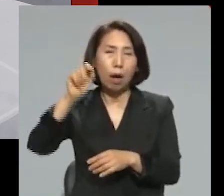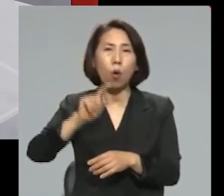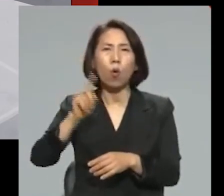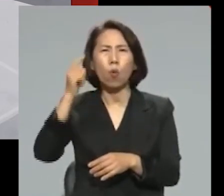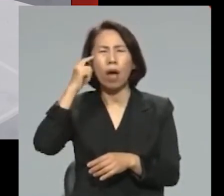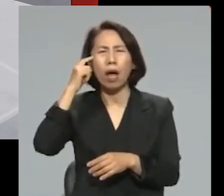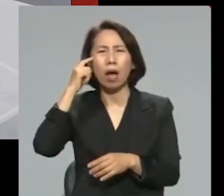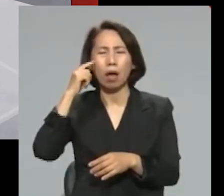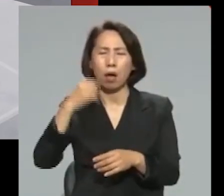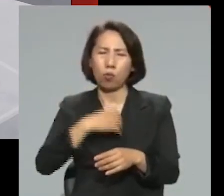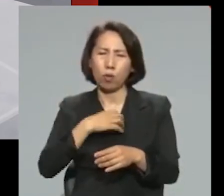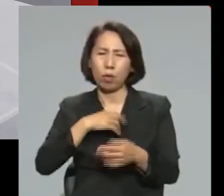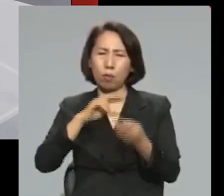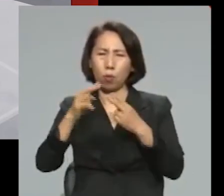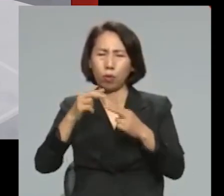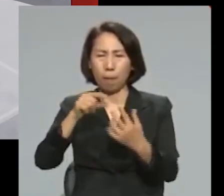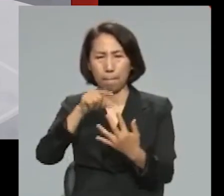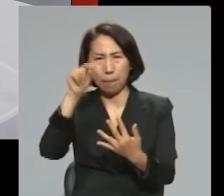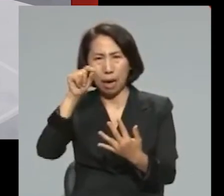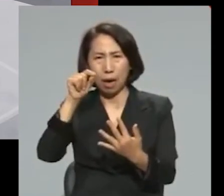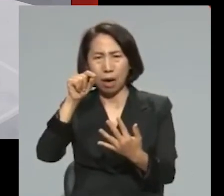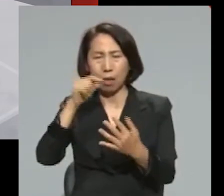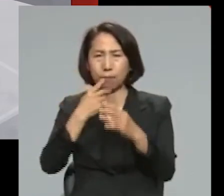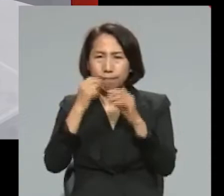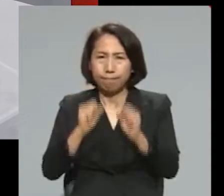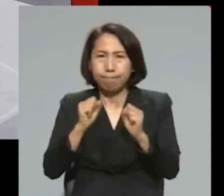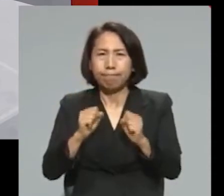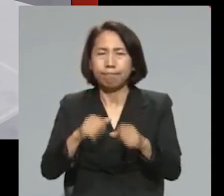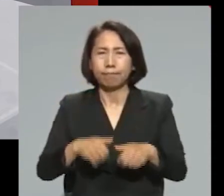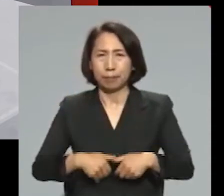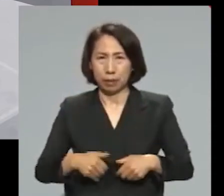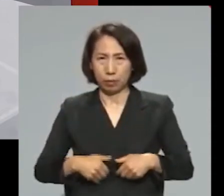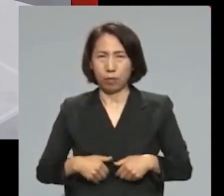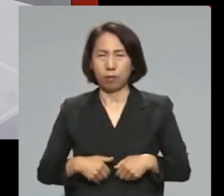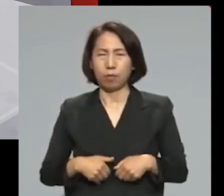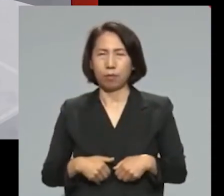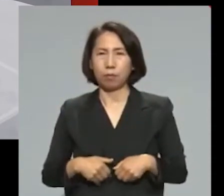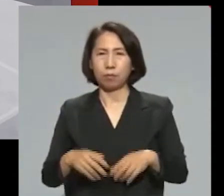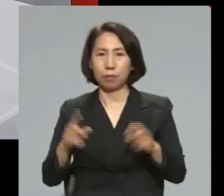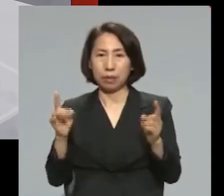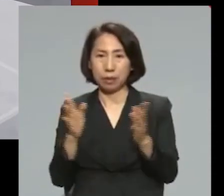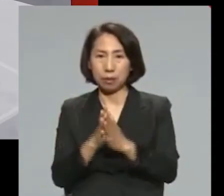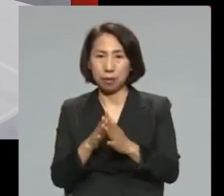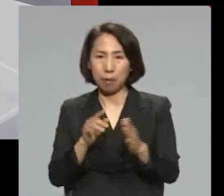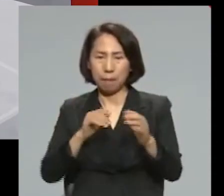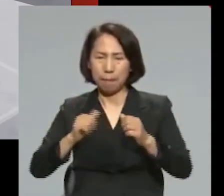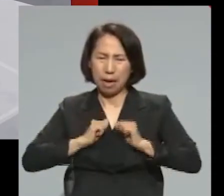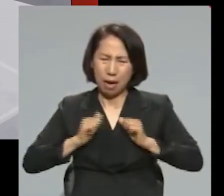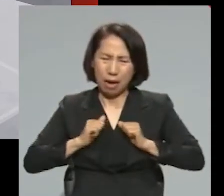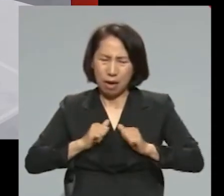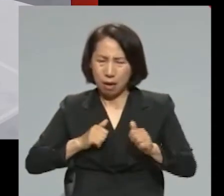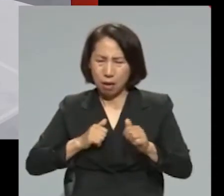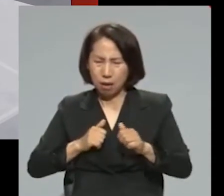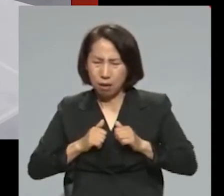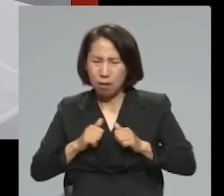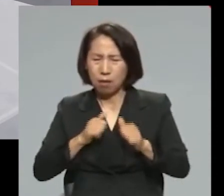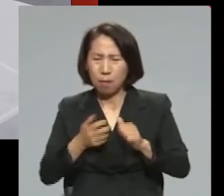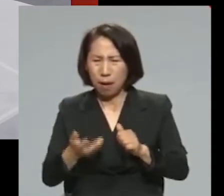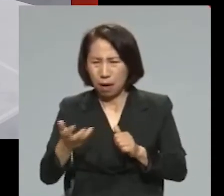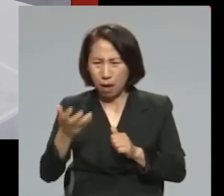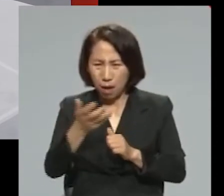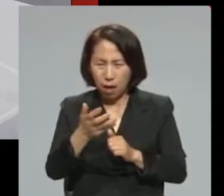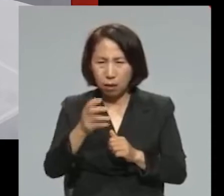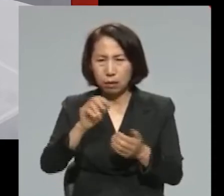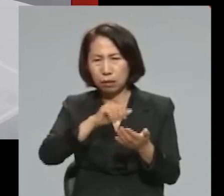위기의 고령을 구해야 한다는 무거운 사명감 때문입니다. 현장에서 쓰러지는 한이 있더라도 고령의 위기